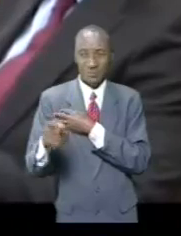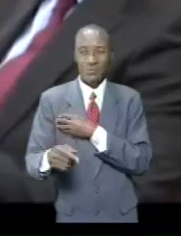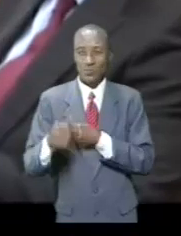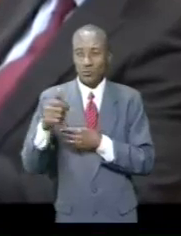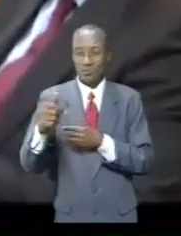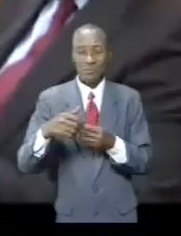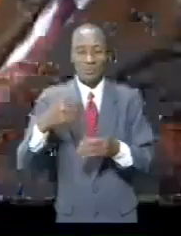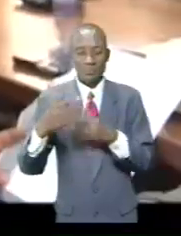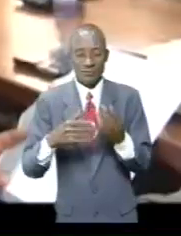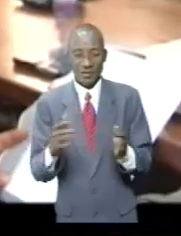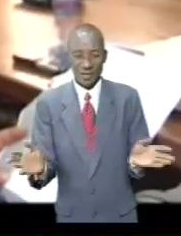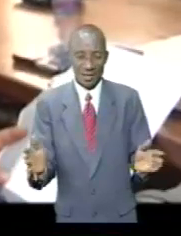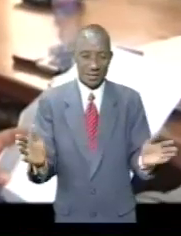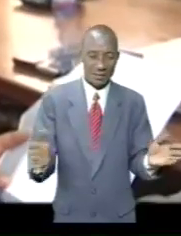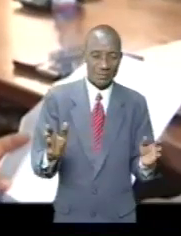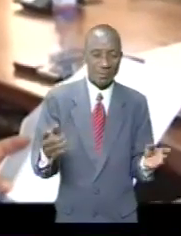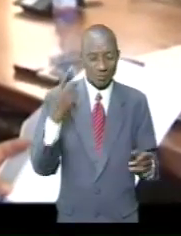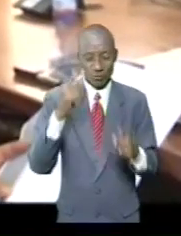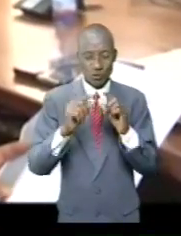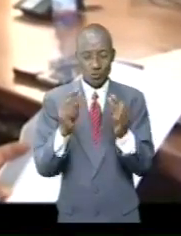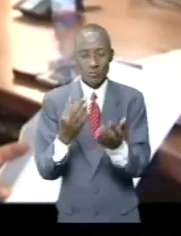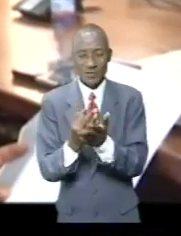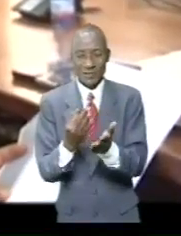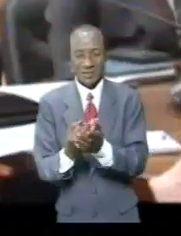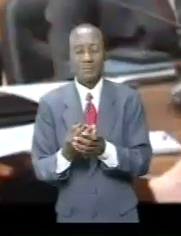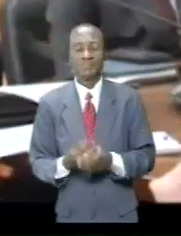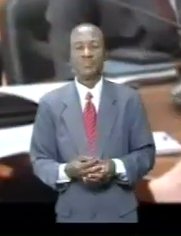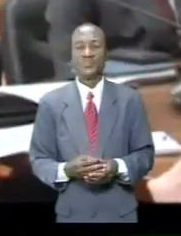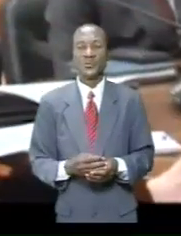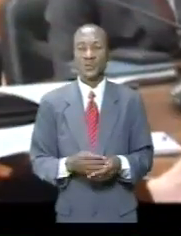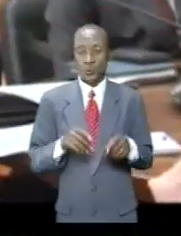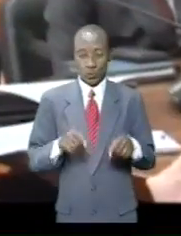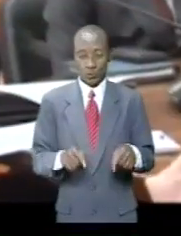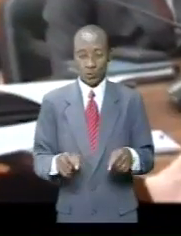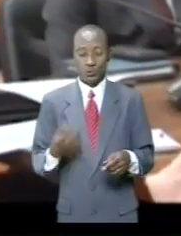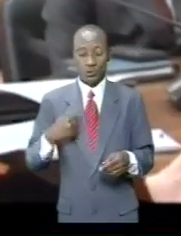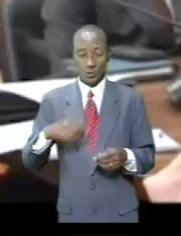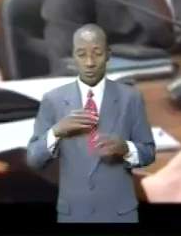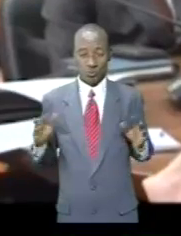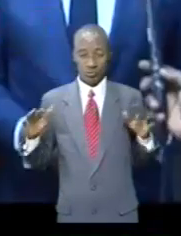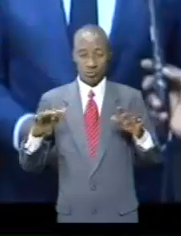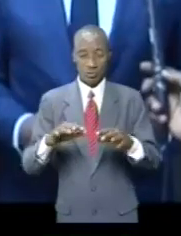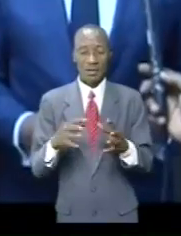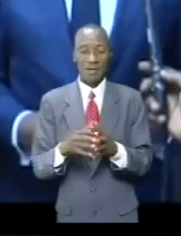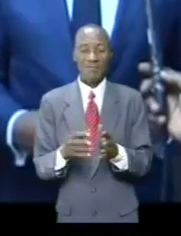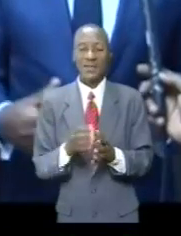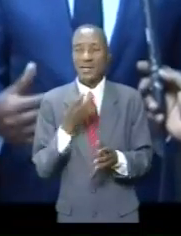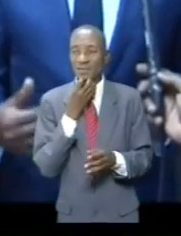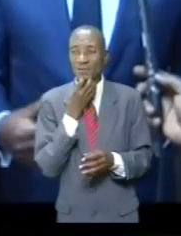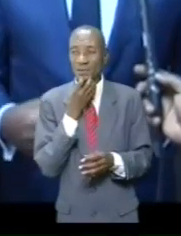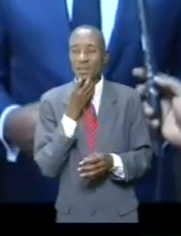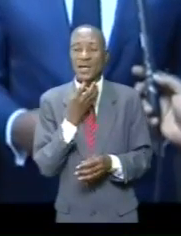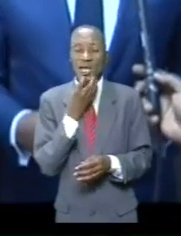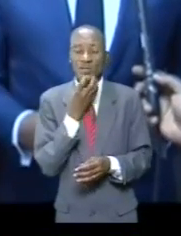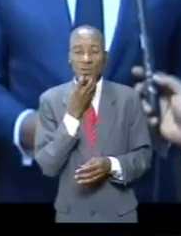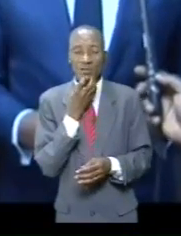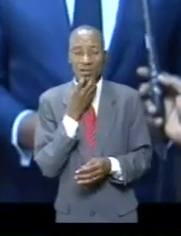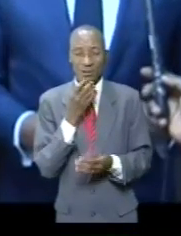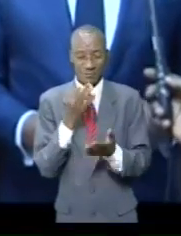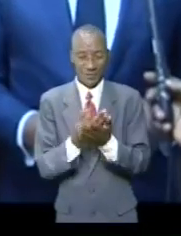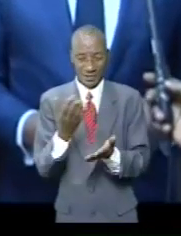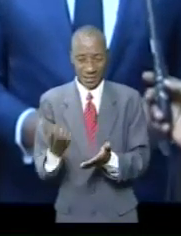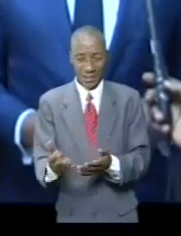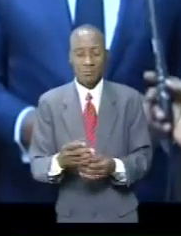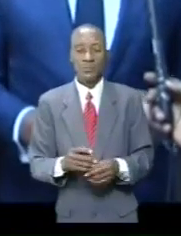d'encadrement au niveau des régies financières. Nous nous sommes réunis ici, l'IGF lui-même, l'inspecteur général des finances lui-même, ainsi que les régies